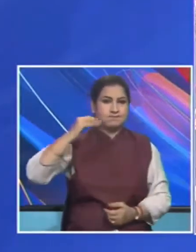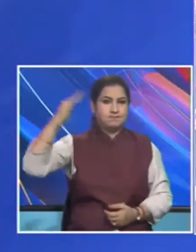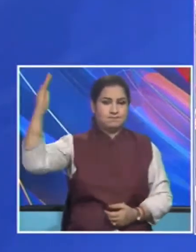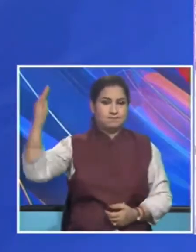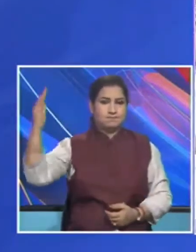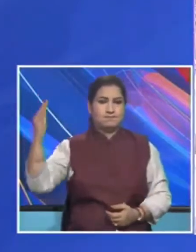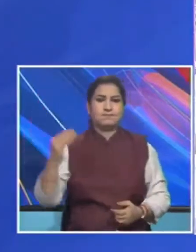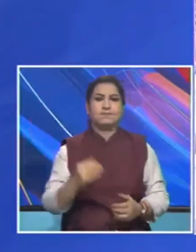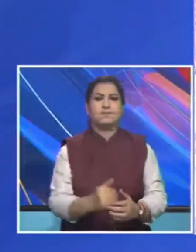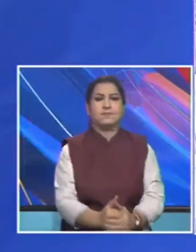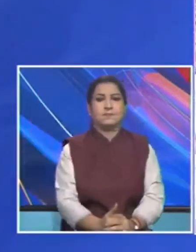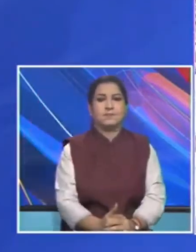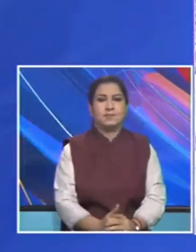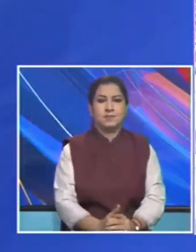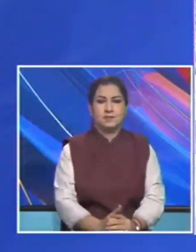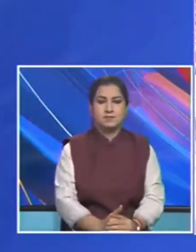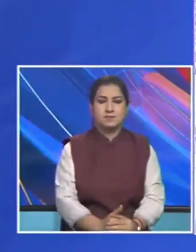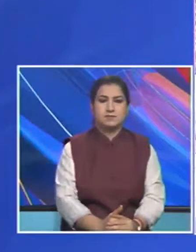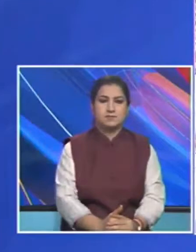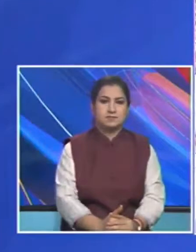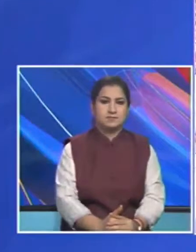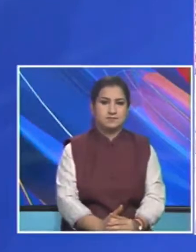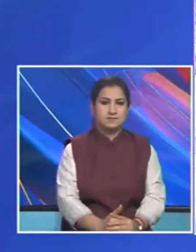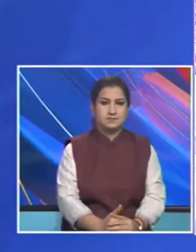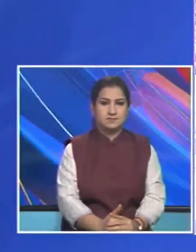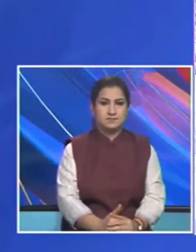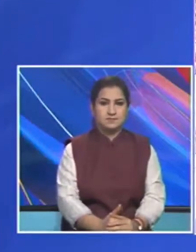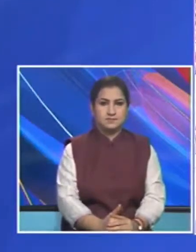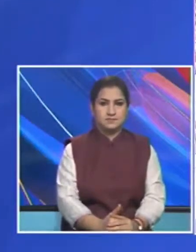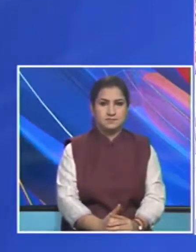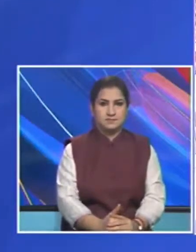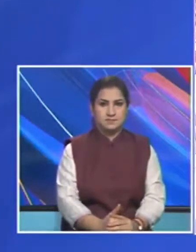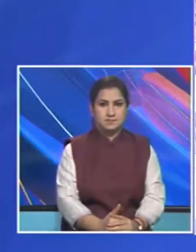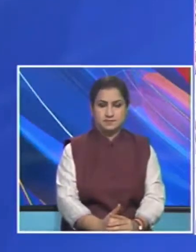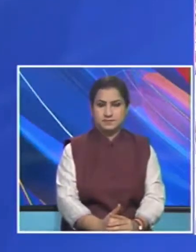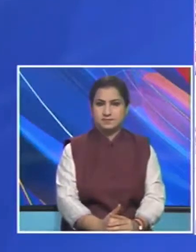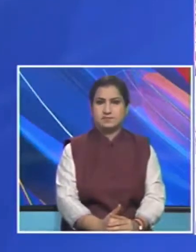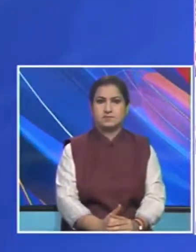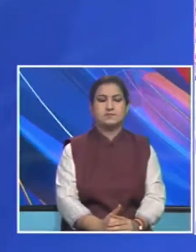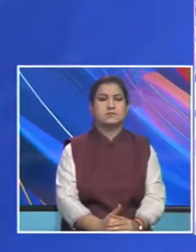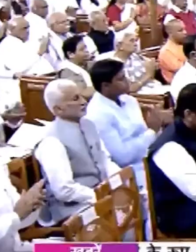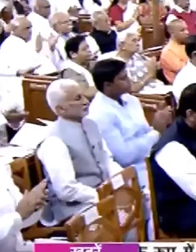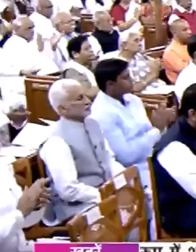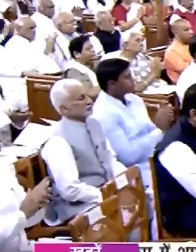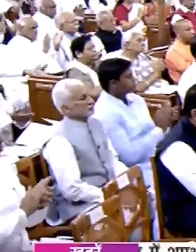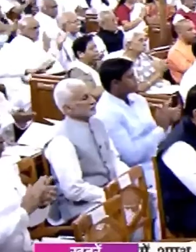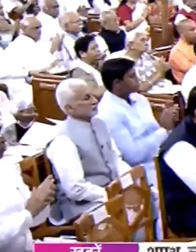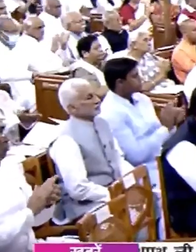जय।